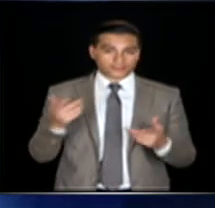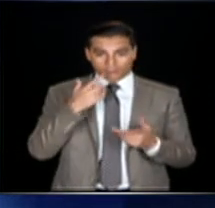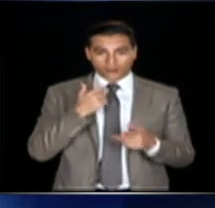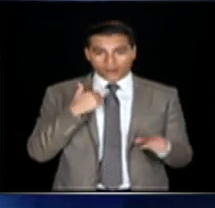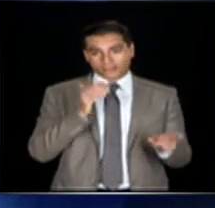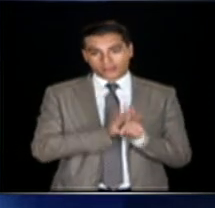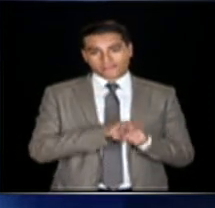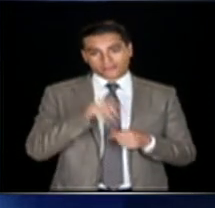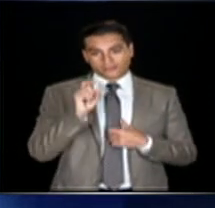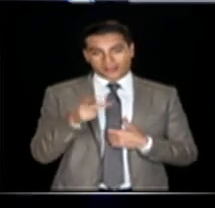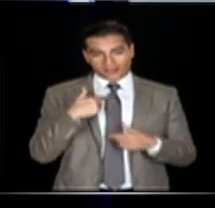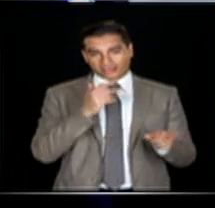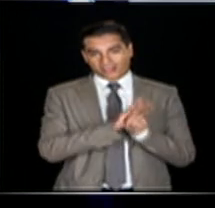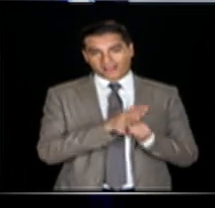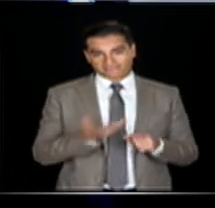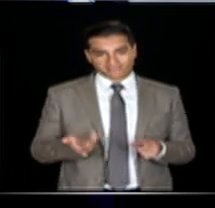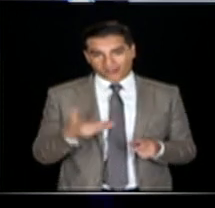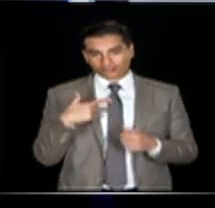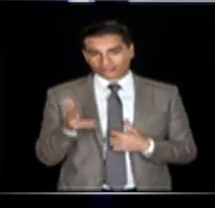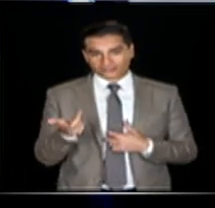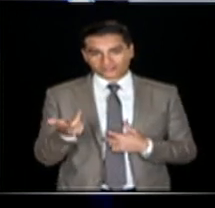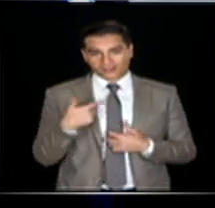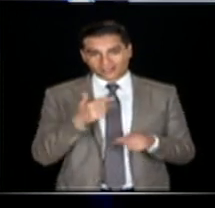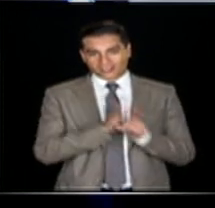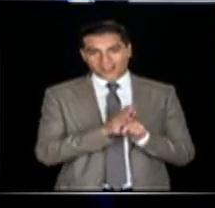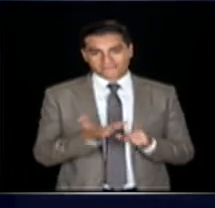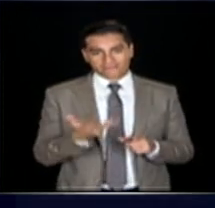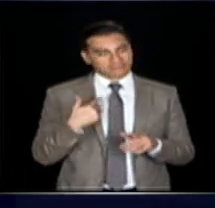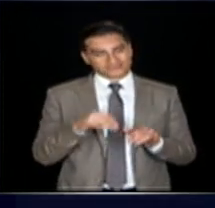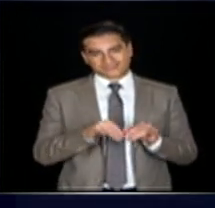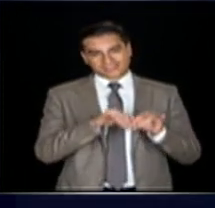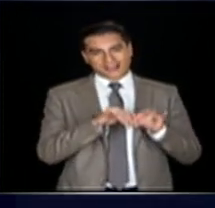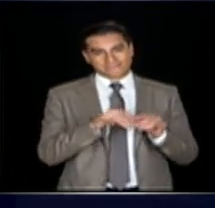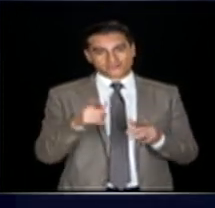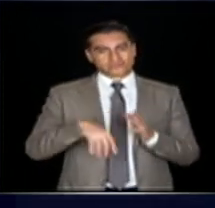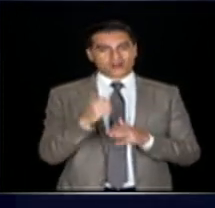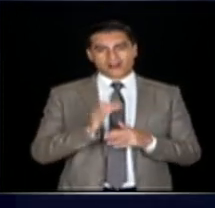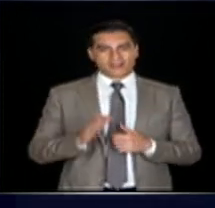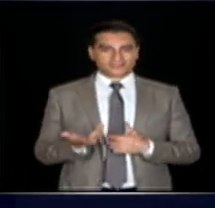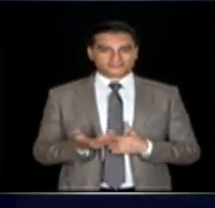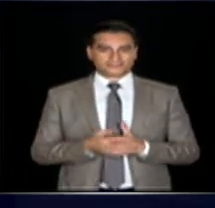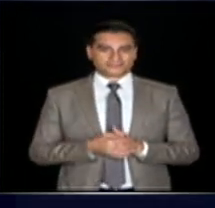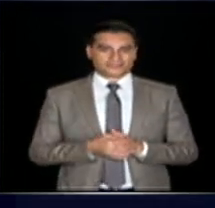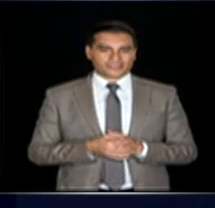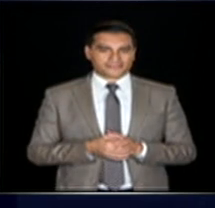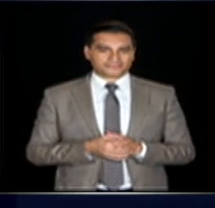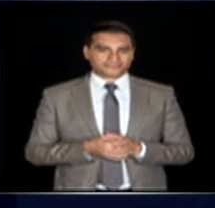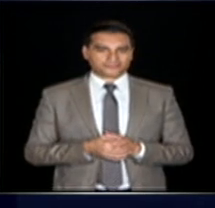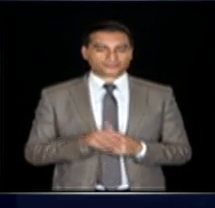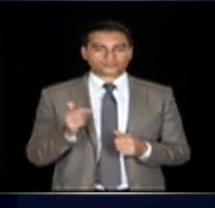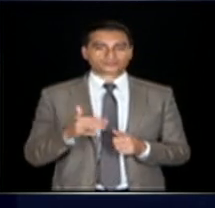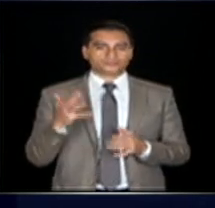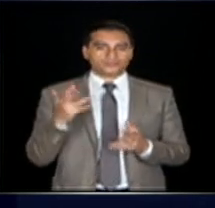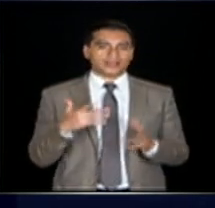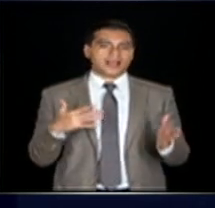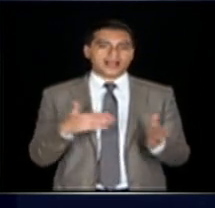بشجعهم. تمام ماشي. وأنتوا كمان هتشجعوهم. احنا بنشجعهم. أنتوا تأهلتوا خلاص. بالظبط. ودلوقتي مع